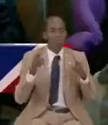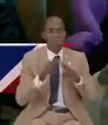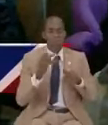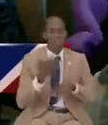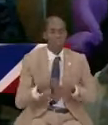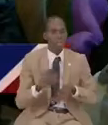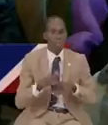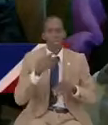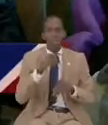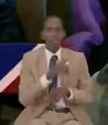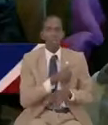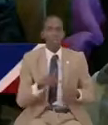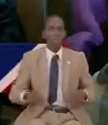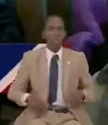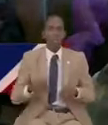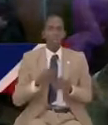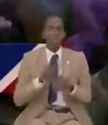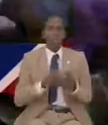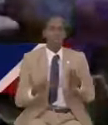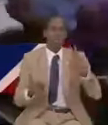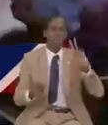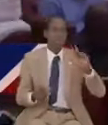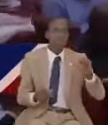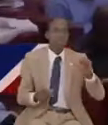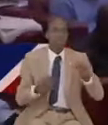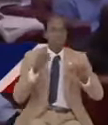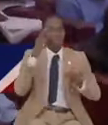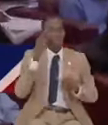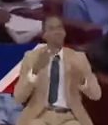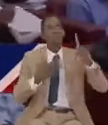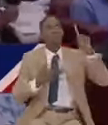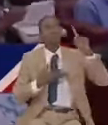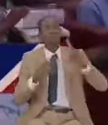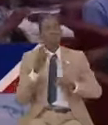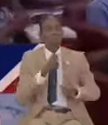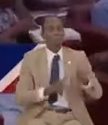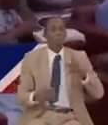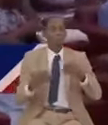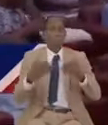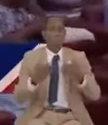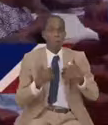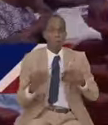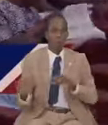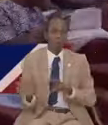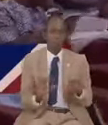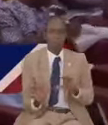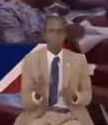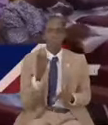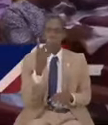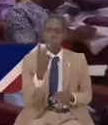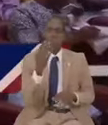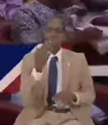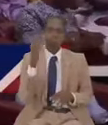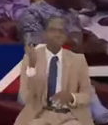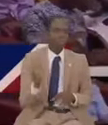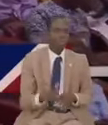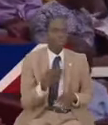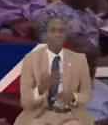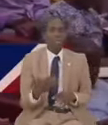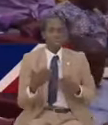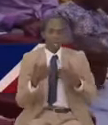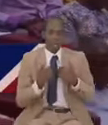cieux soyez étonné et de cela frémissait de pouvoirs et d'horreur du l'éternel 14 13 quand on